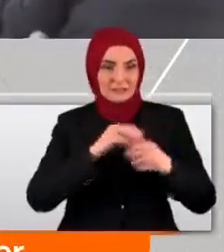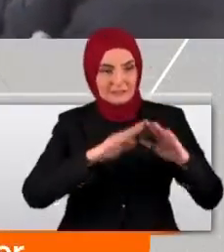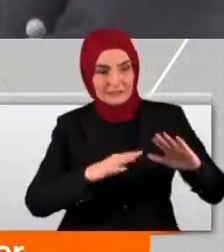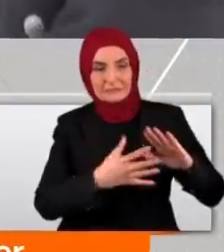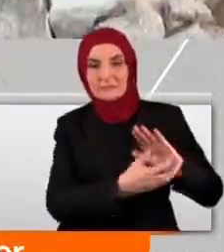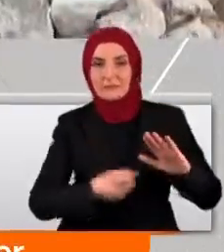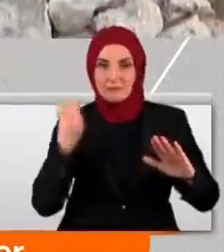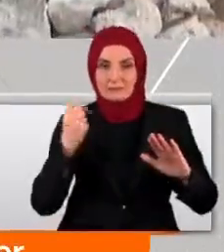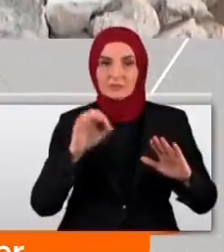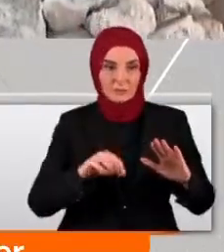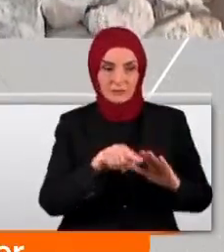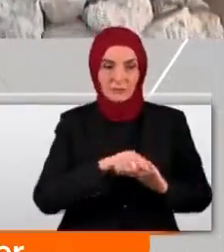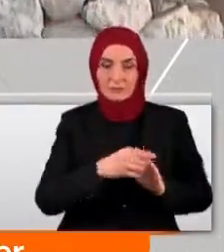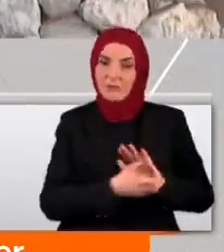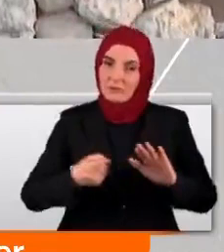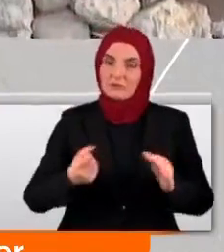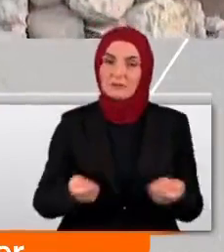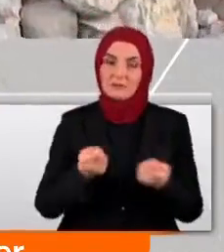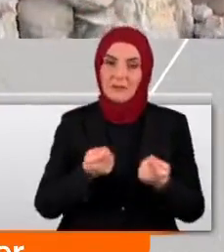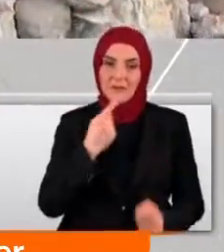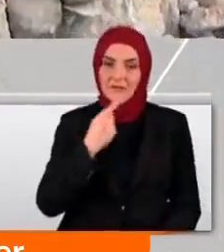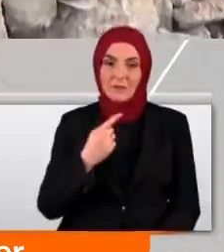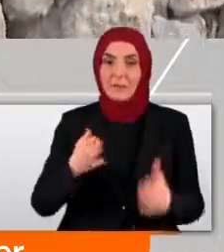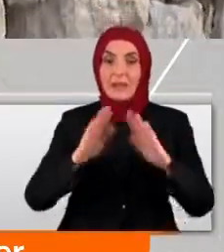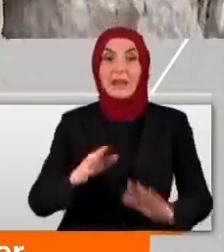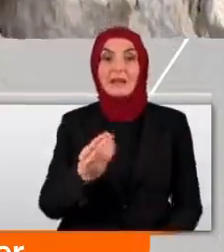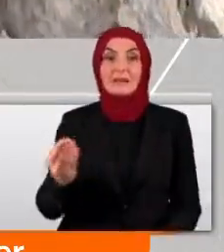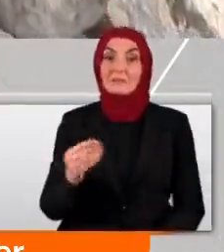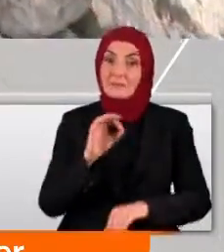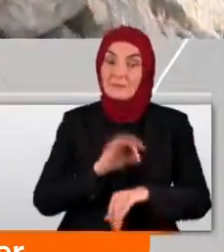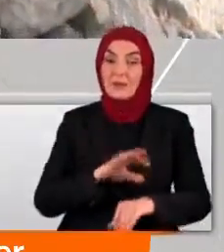kabınları çıkartıyor. Şu enkazların bir an önce buradan kalkması lazım ki